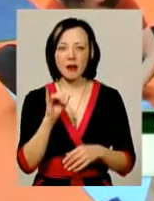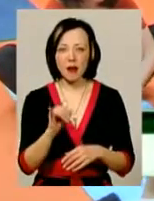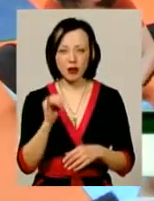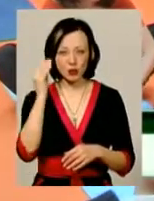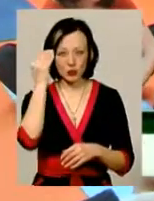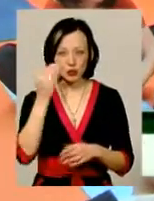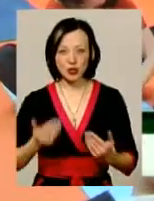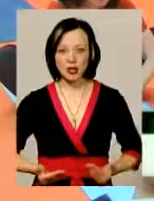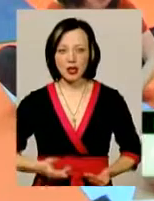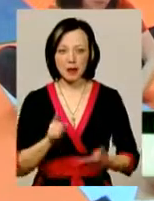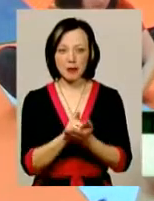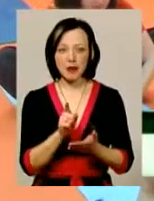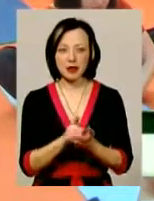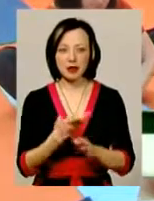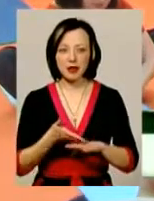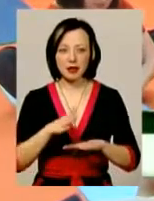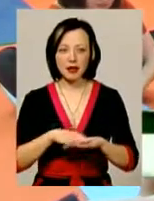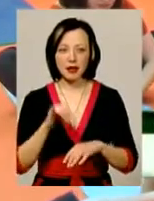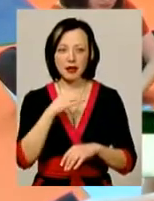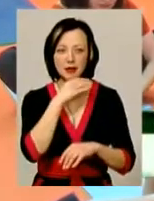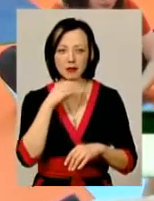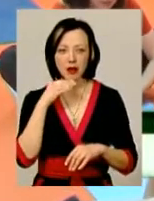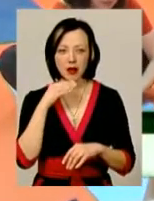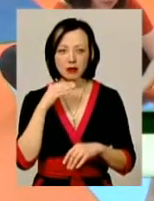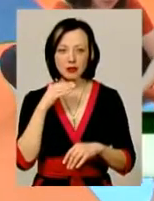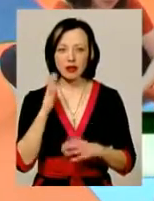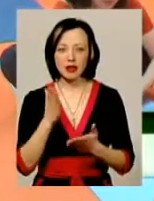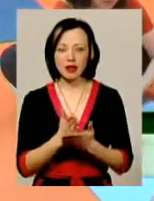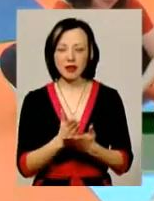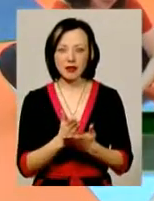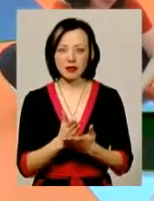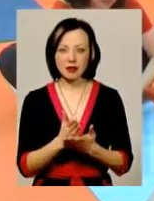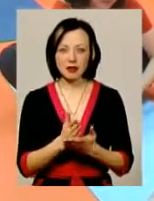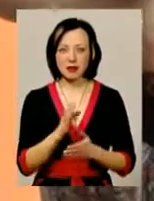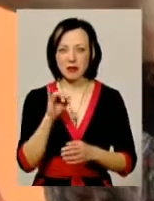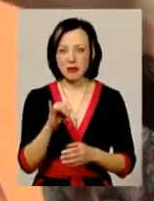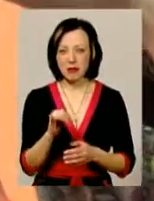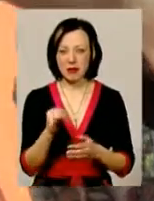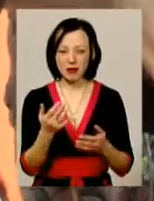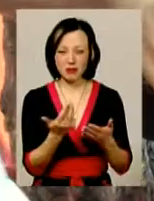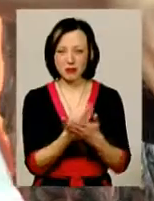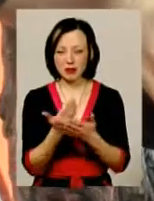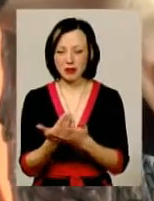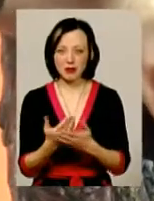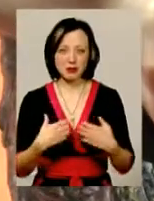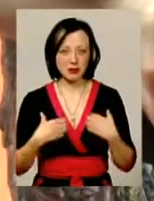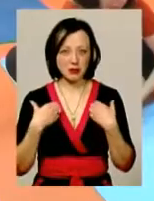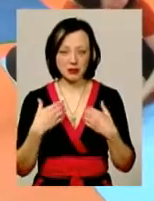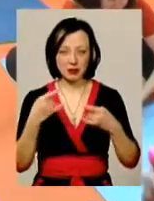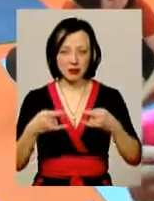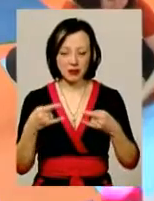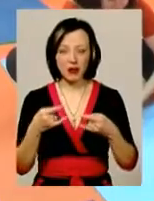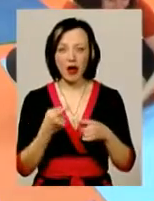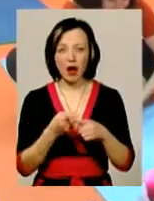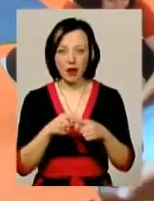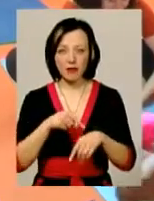життя на пенсії, воно дуже складне і дуже багато негативу є. От включаєш телевізор, ну це просто страхи. Я відчула, що цей